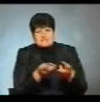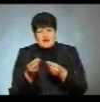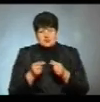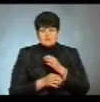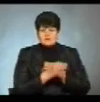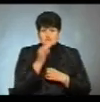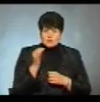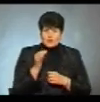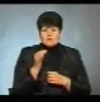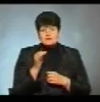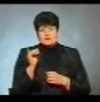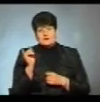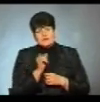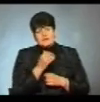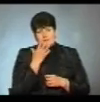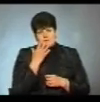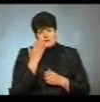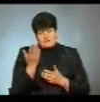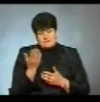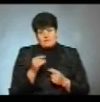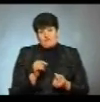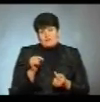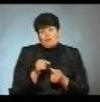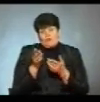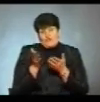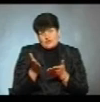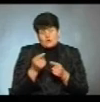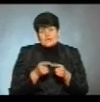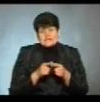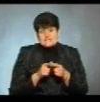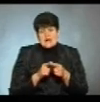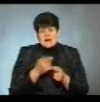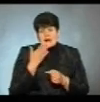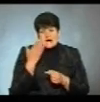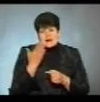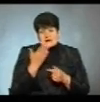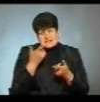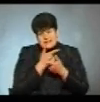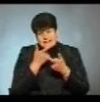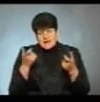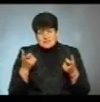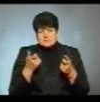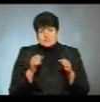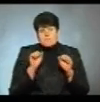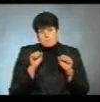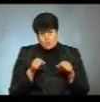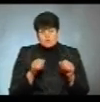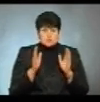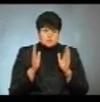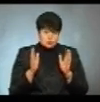і на Півдні. Відповідно, оця агітація і інформаційна війна може